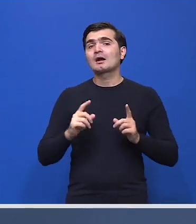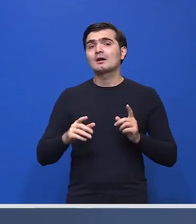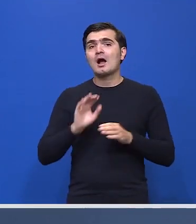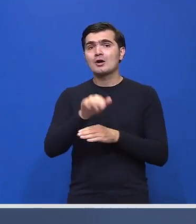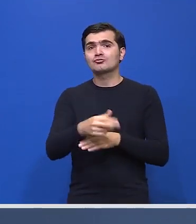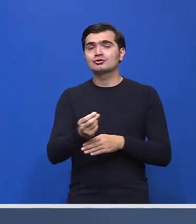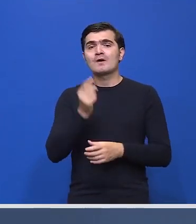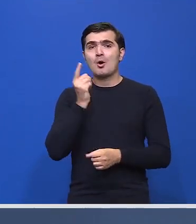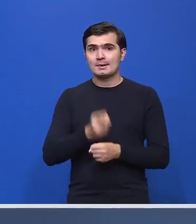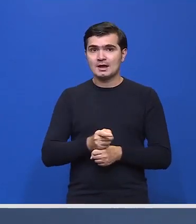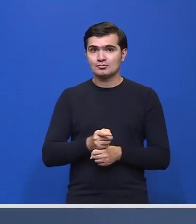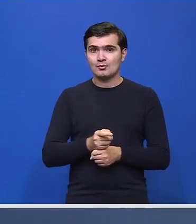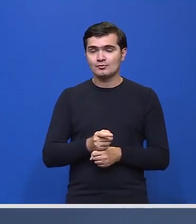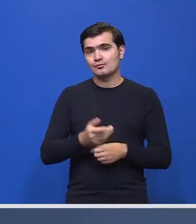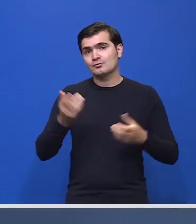obligatorii,